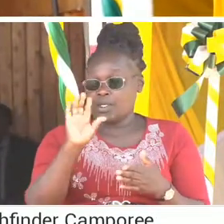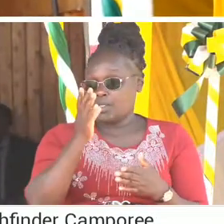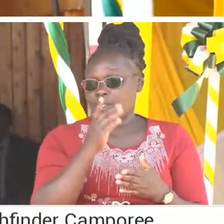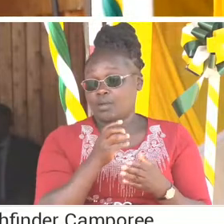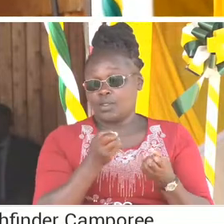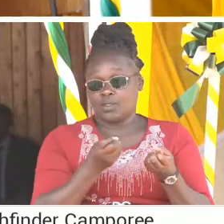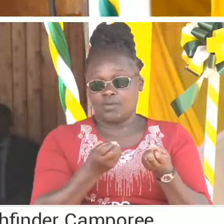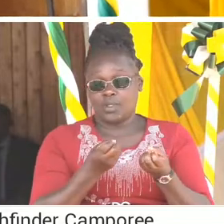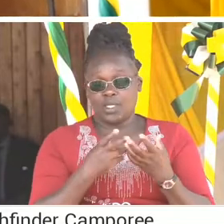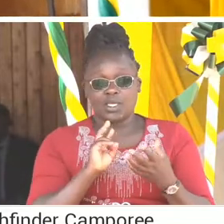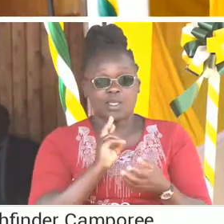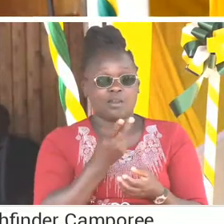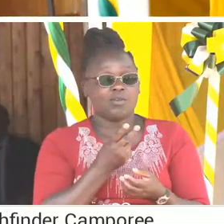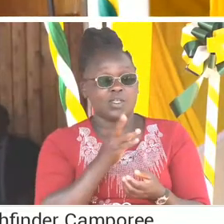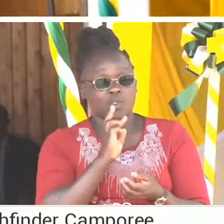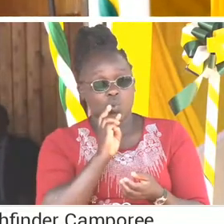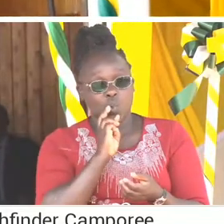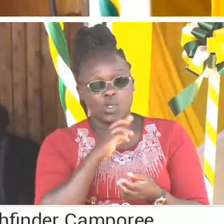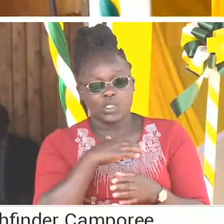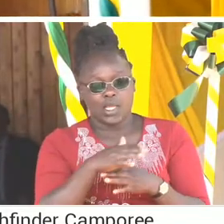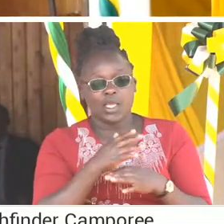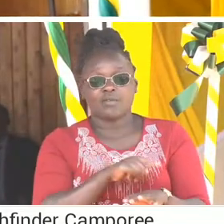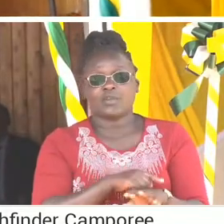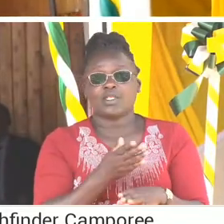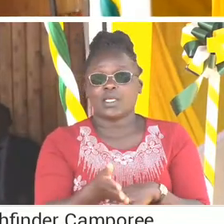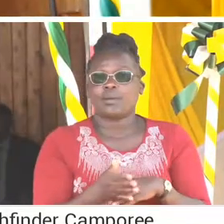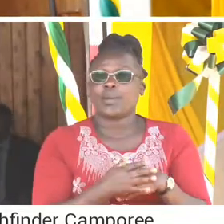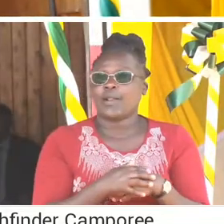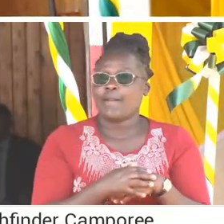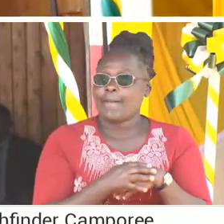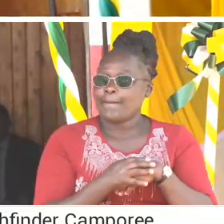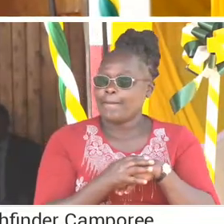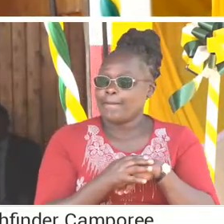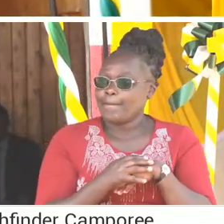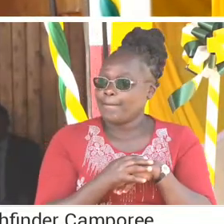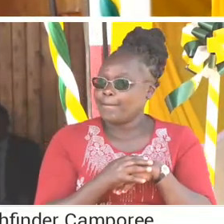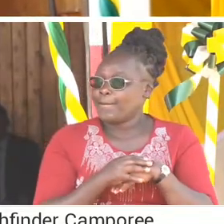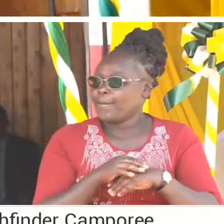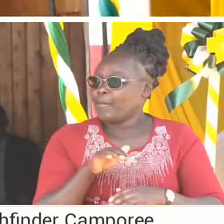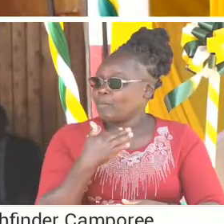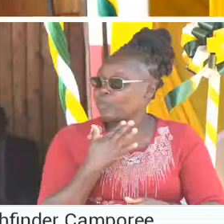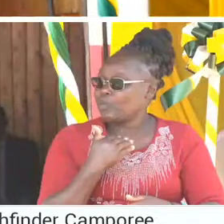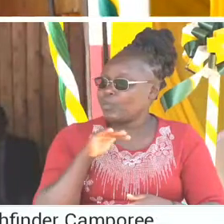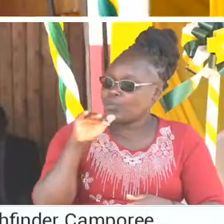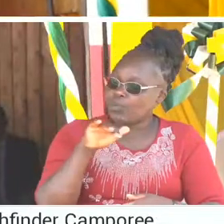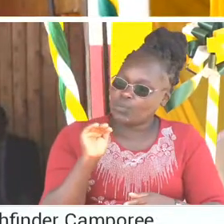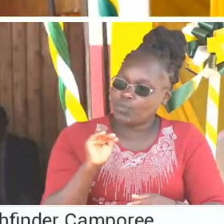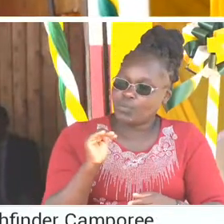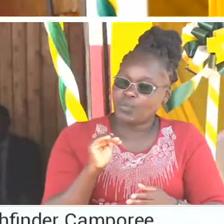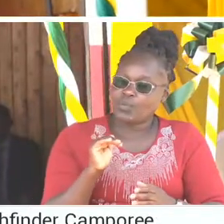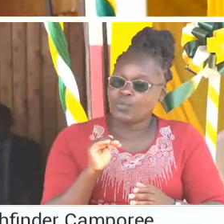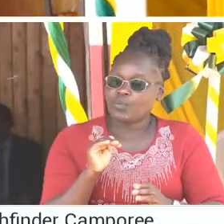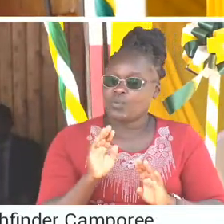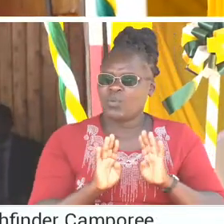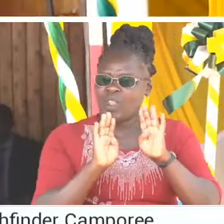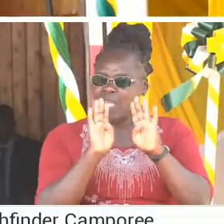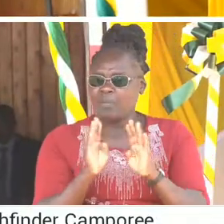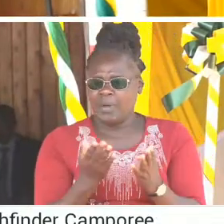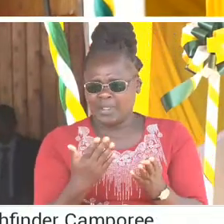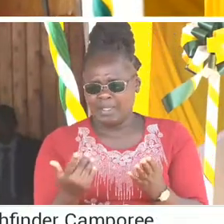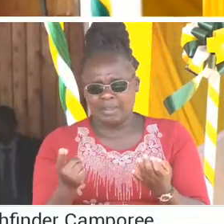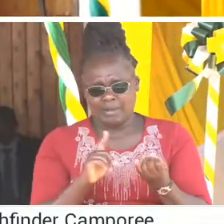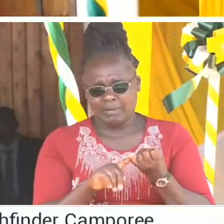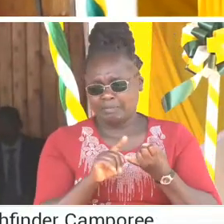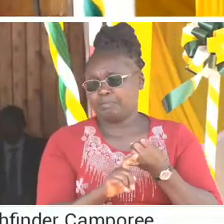jambo la kusaidia kwa wakati wote. Sasa kuna wito moja tu ambayo tungeomba. Kwa kweli tunaona watoto wetu